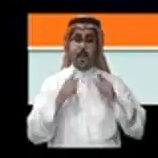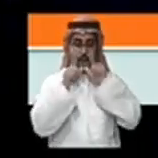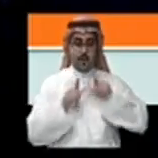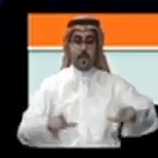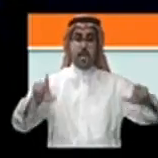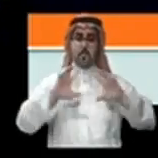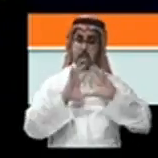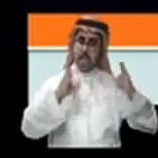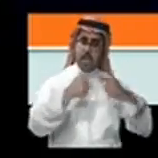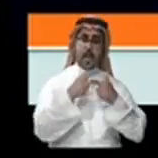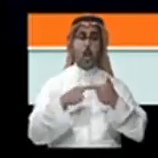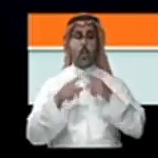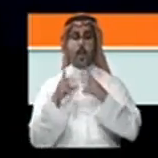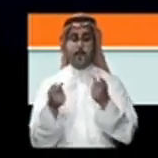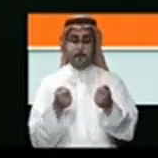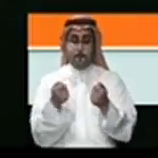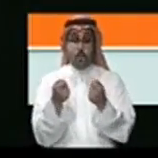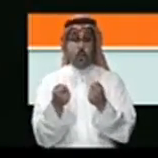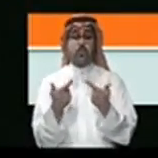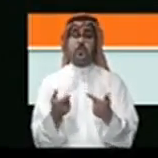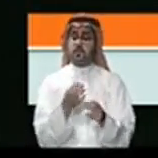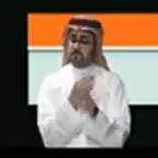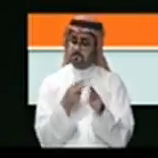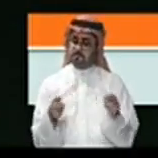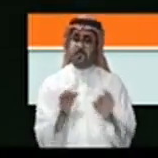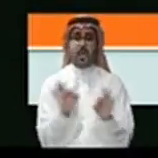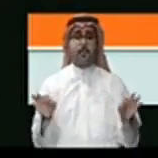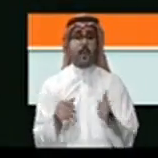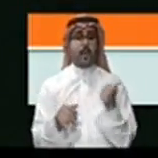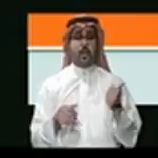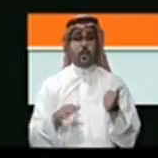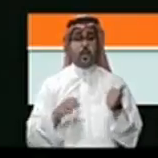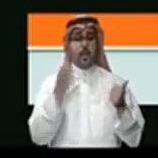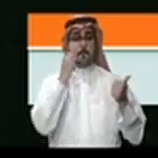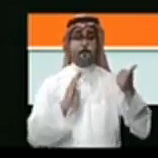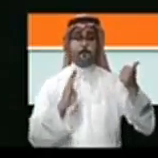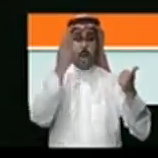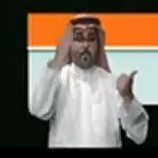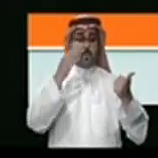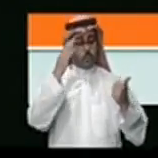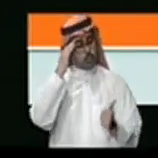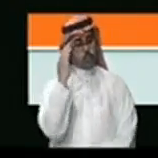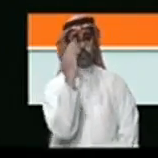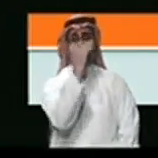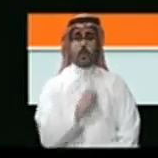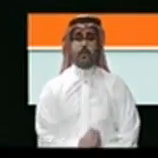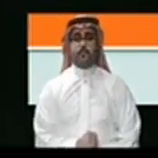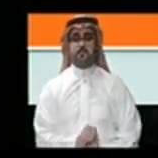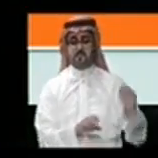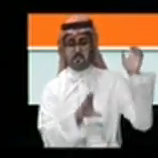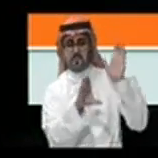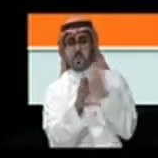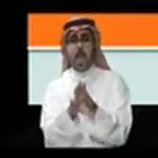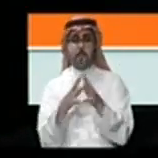إداريا وماليا، مشيرا إلى الاهتمام الخاص لسمو ولي العهد ورؤيته في دعم الرياضة بشكل